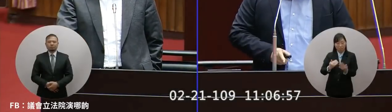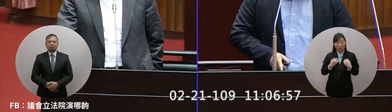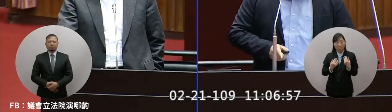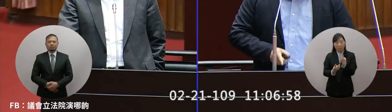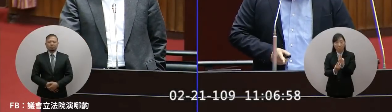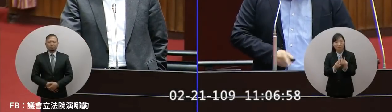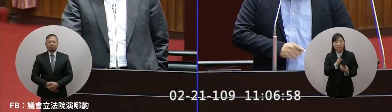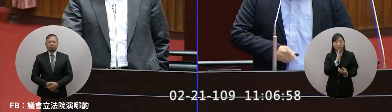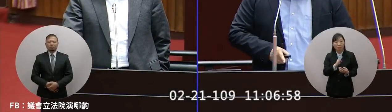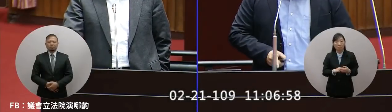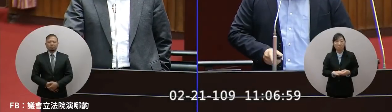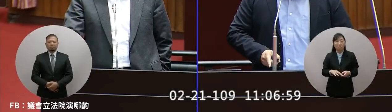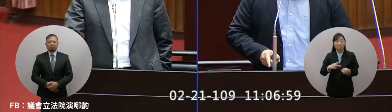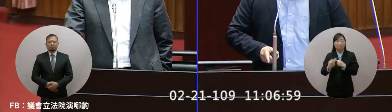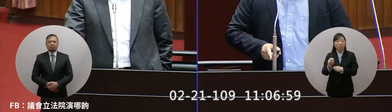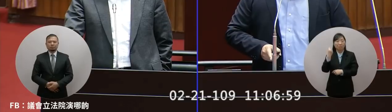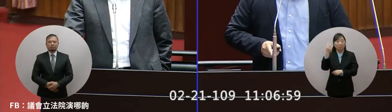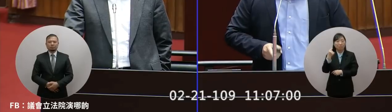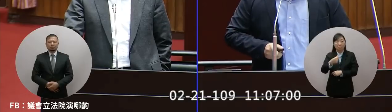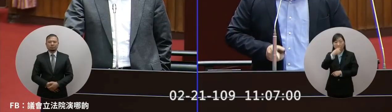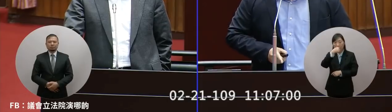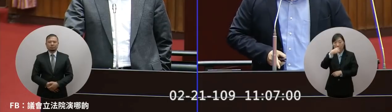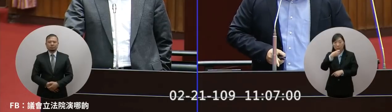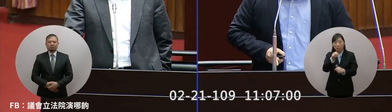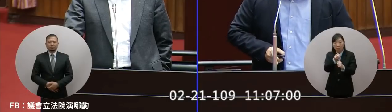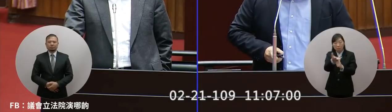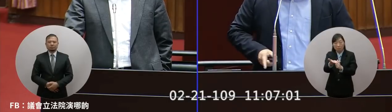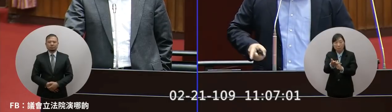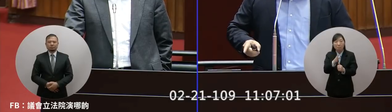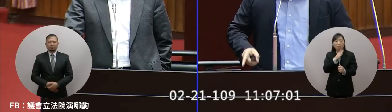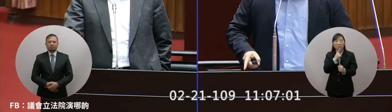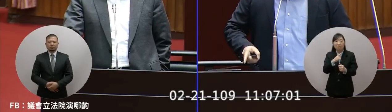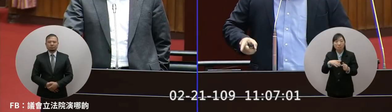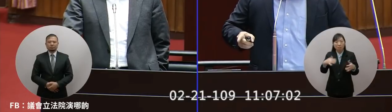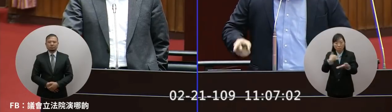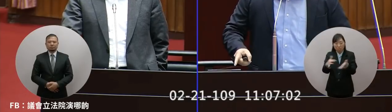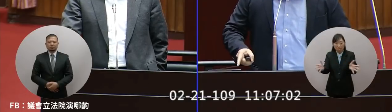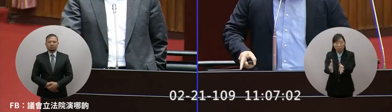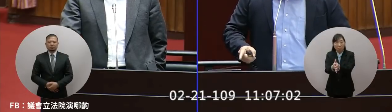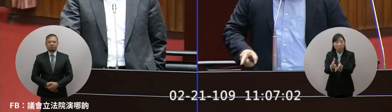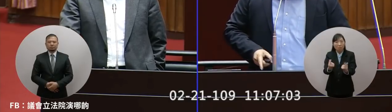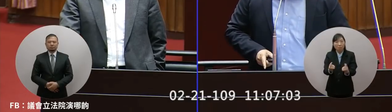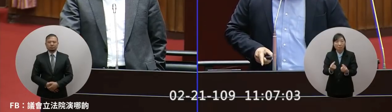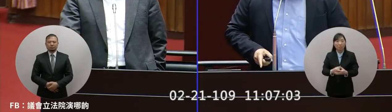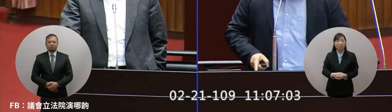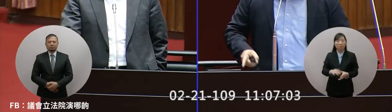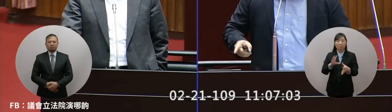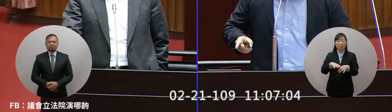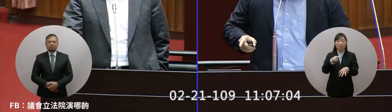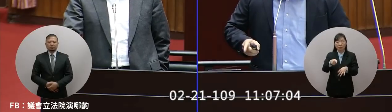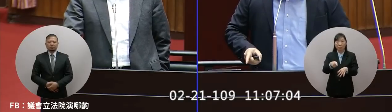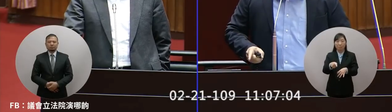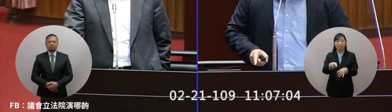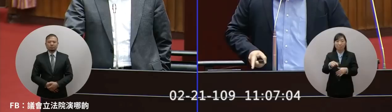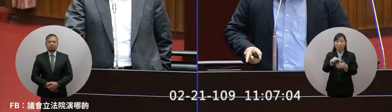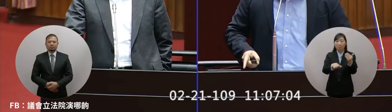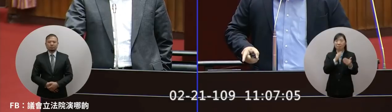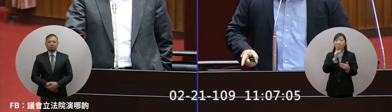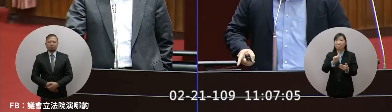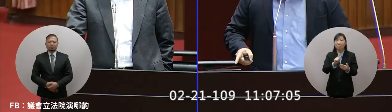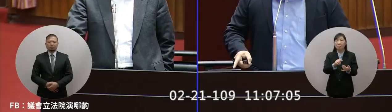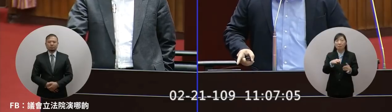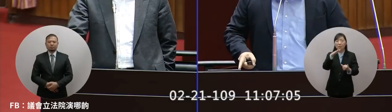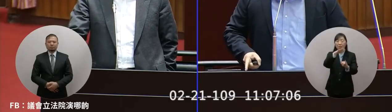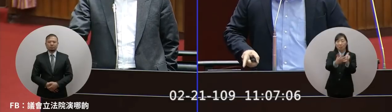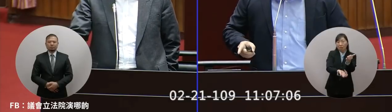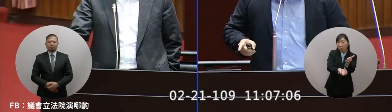它居然是跟新型 A 型流感放在一起，而且它这个处置的措施是说。这个火化或